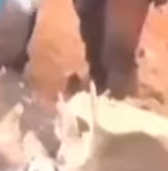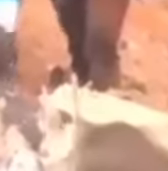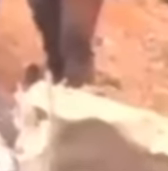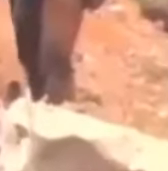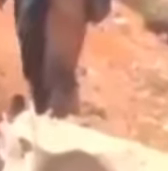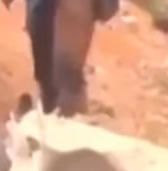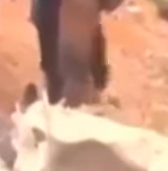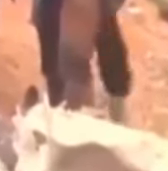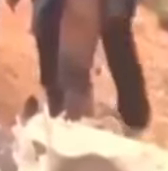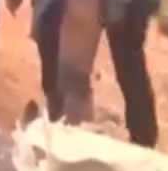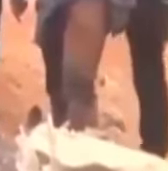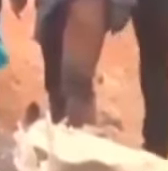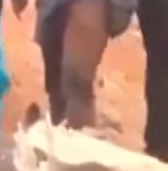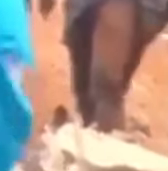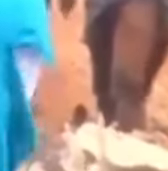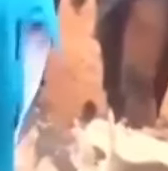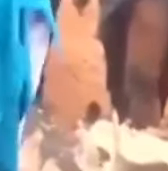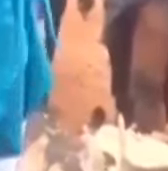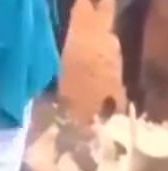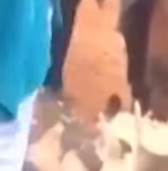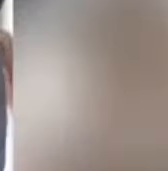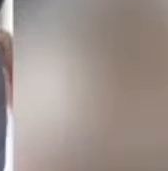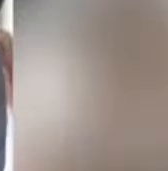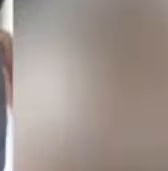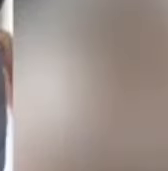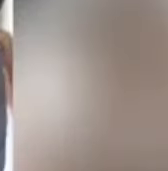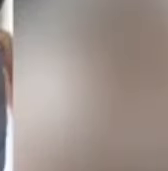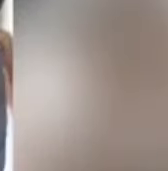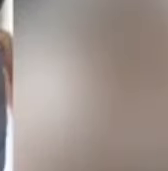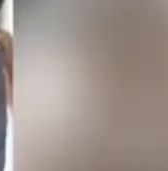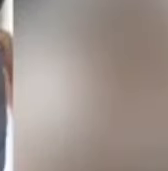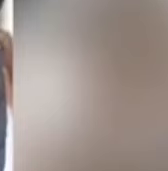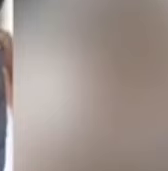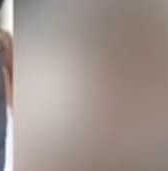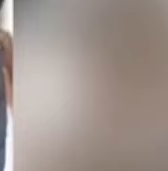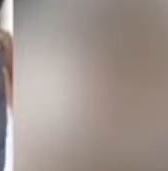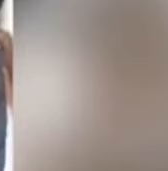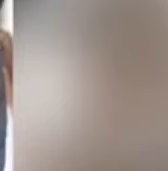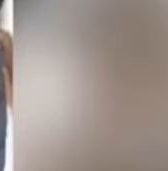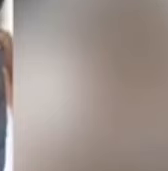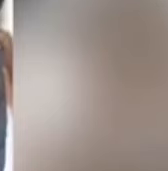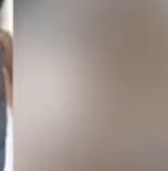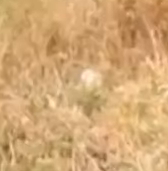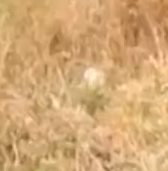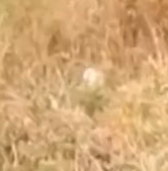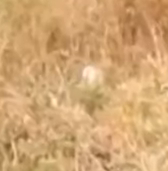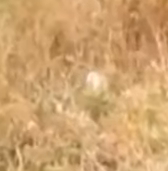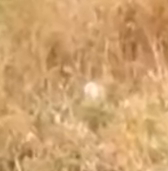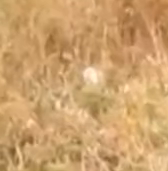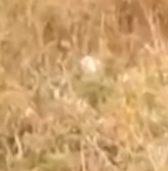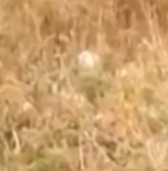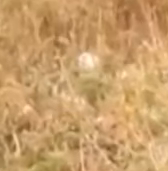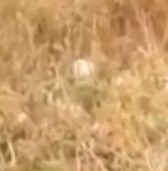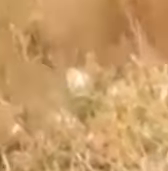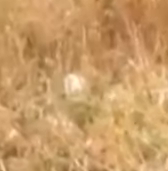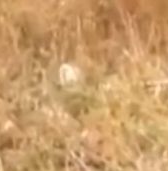Bino byonna bya butemu. Ab'obuyinza bongedde okufuuza amasabo ga Tabula omutwe omukulu mu kutta Lwomwa.